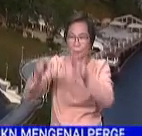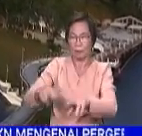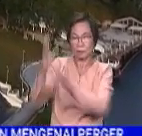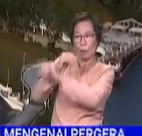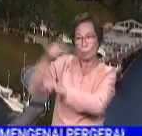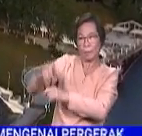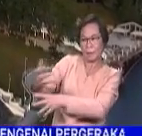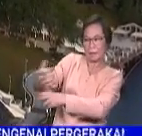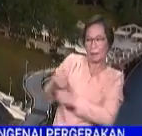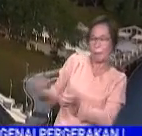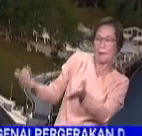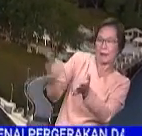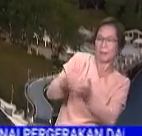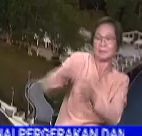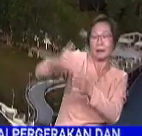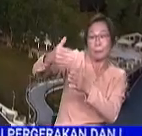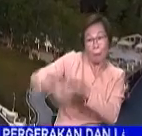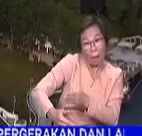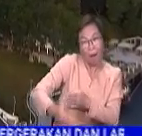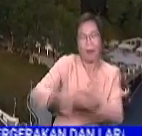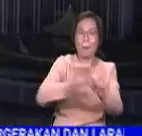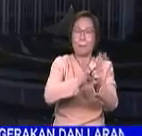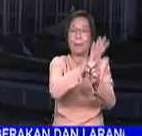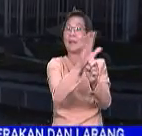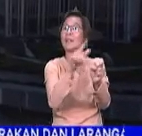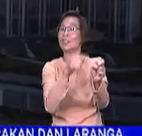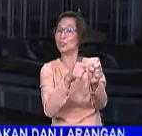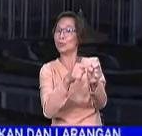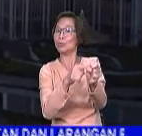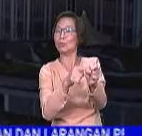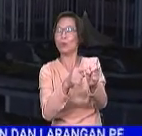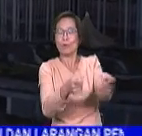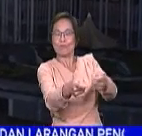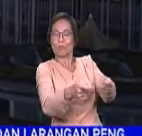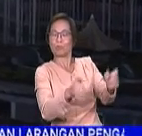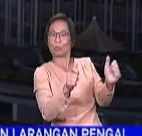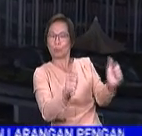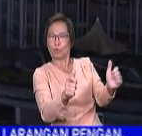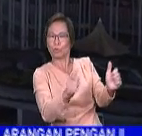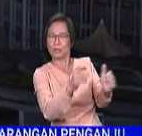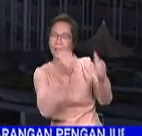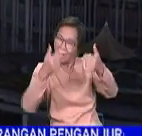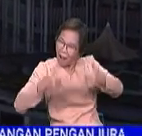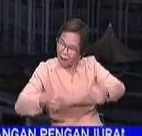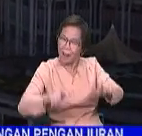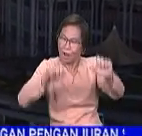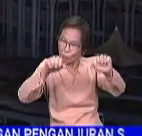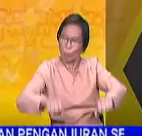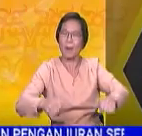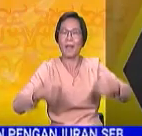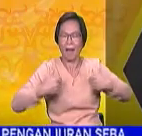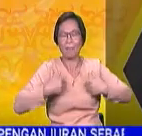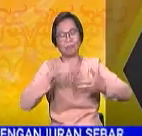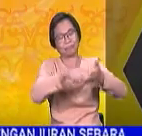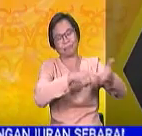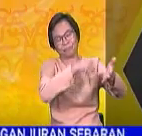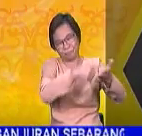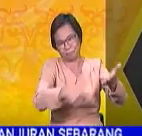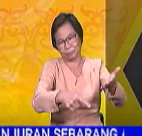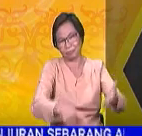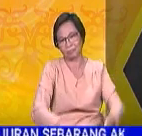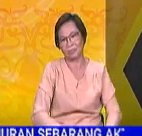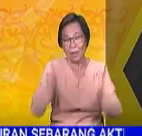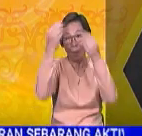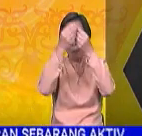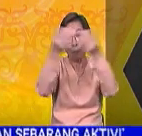didapatkan semula sebaik sahaja keadaan pandemic coffee 19 terkawal dan mengizinkan a Hai